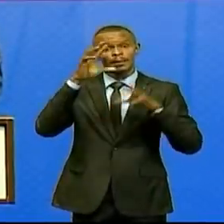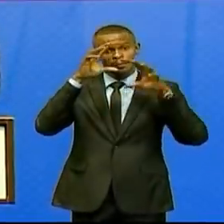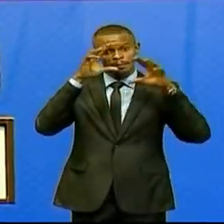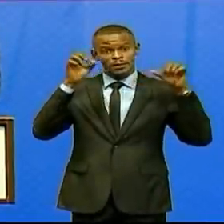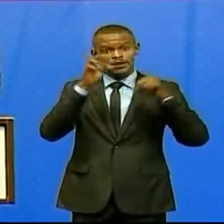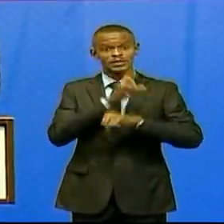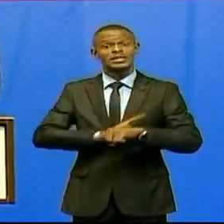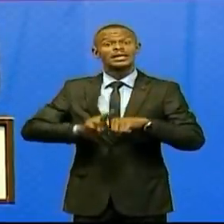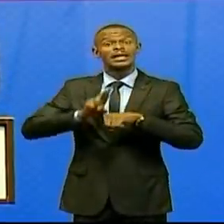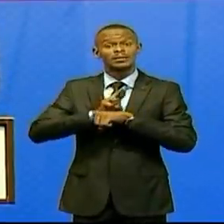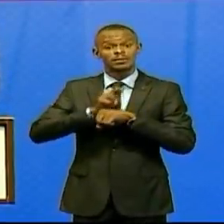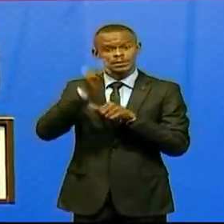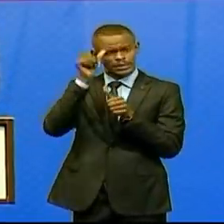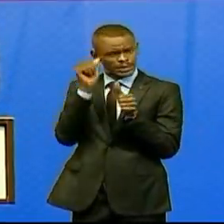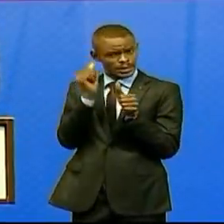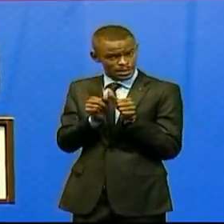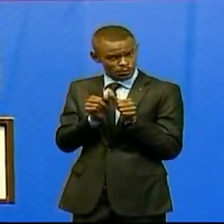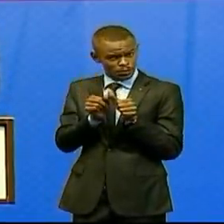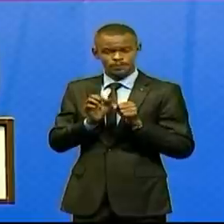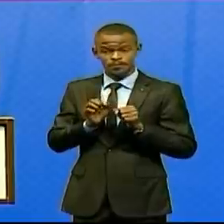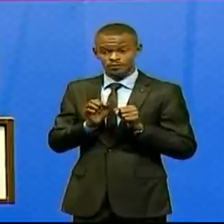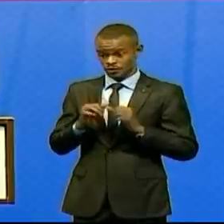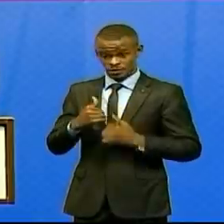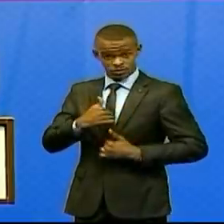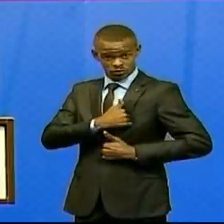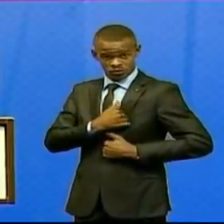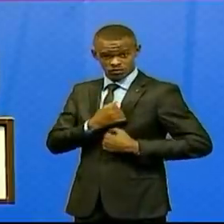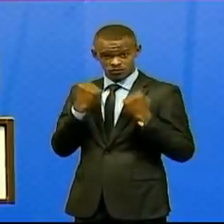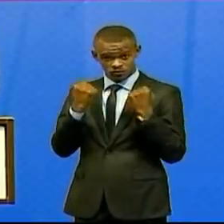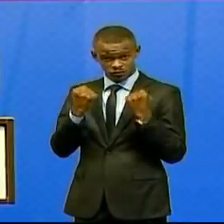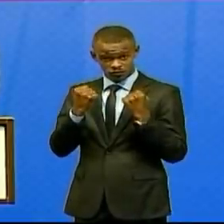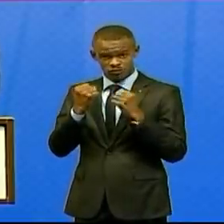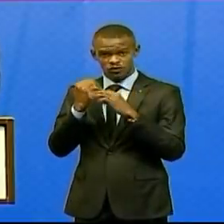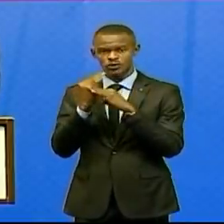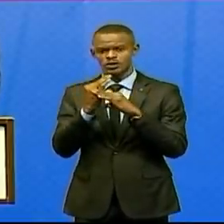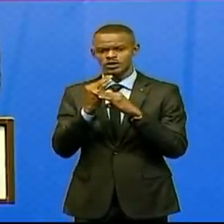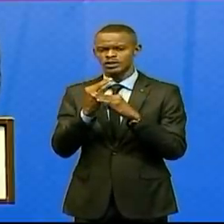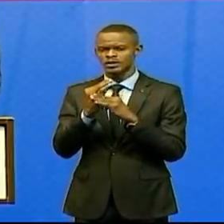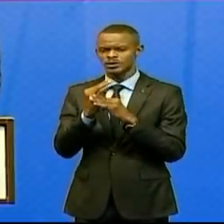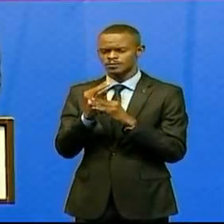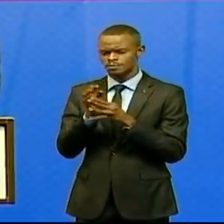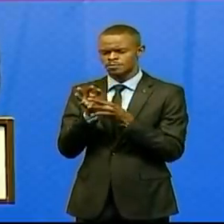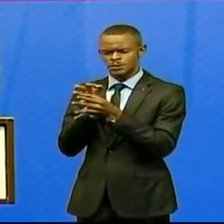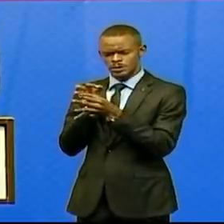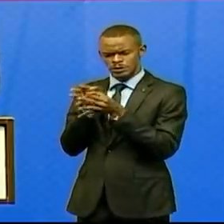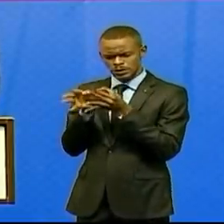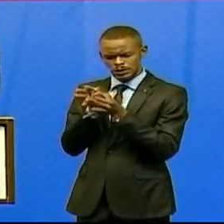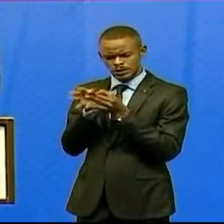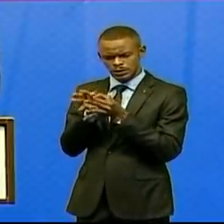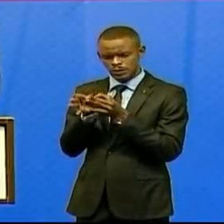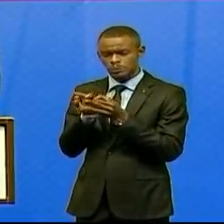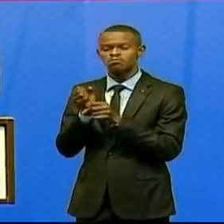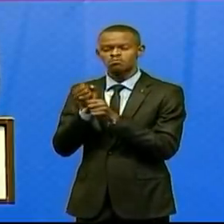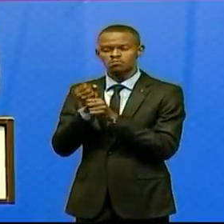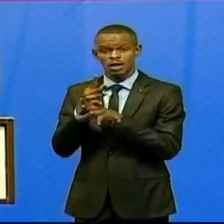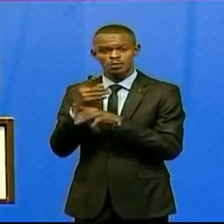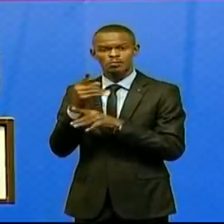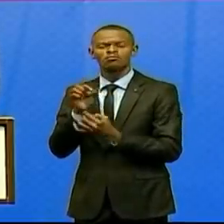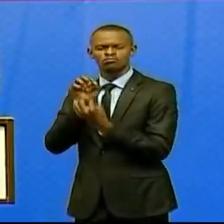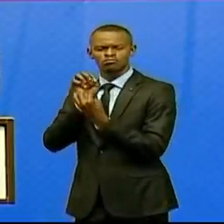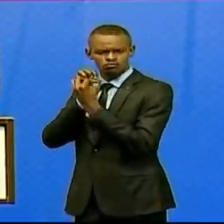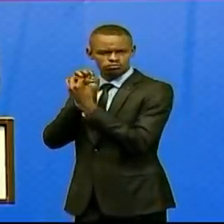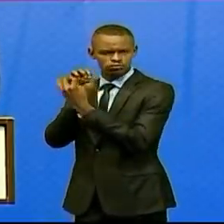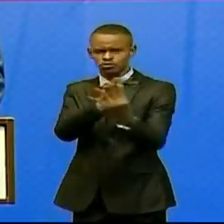forces de sécurité ont été à nouveau instruites pour mettre tout en œuvre pour éradiquer toutes les forces